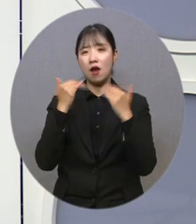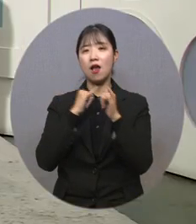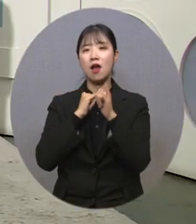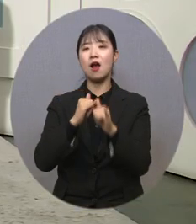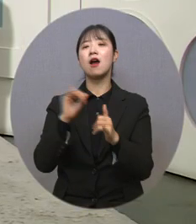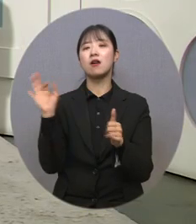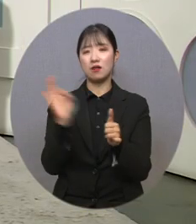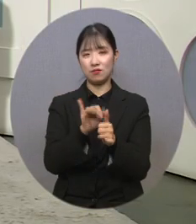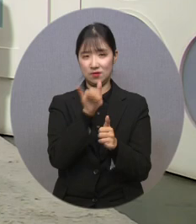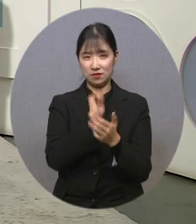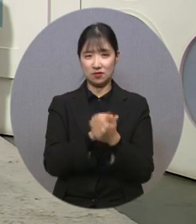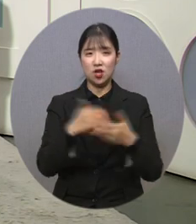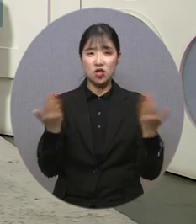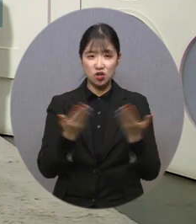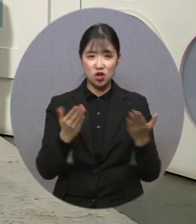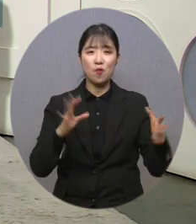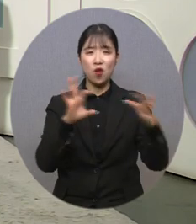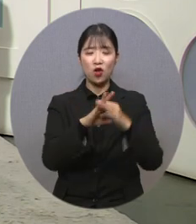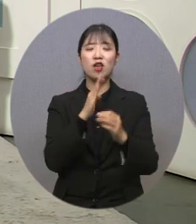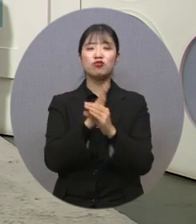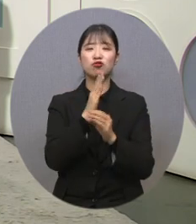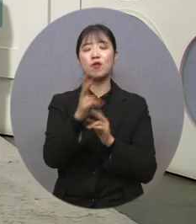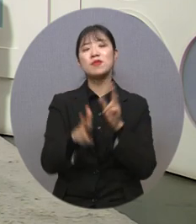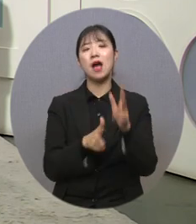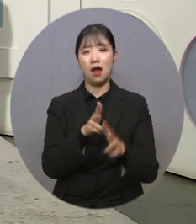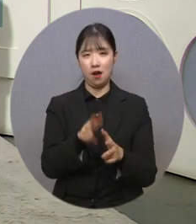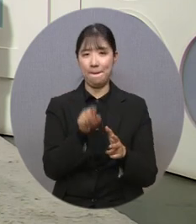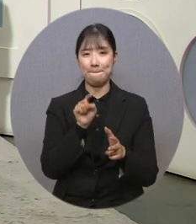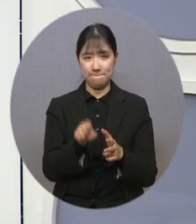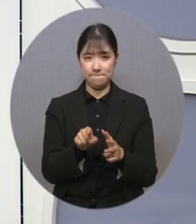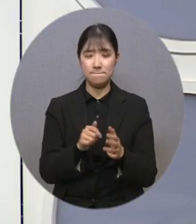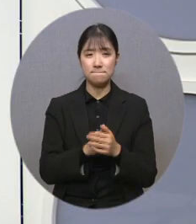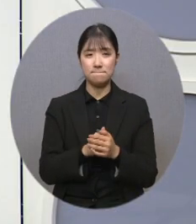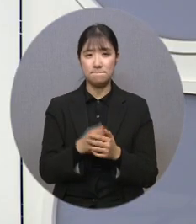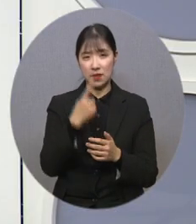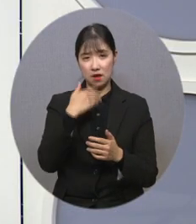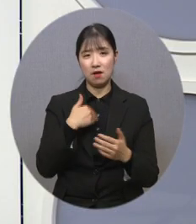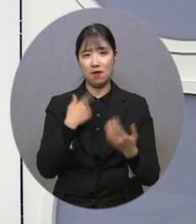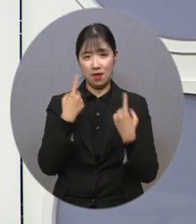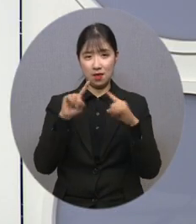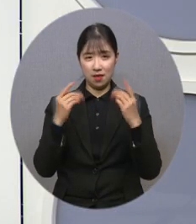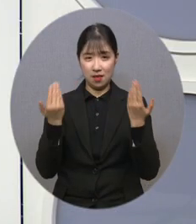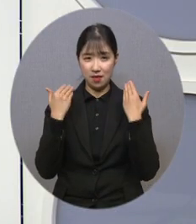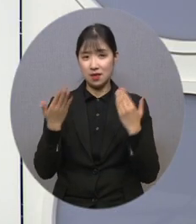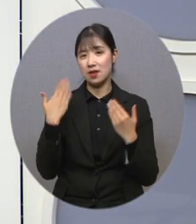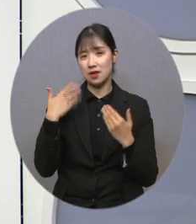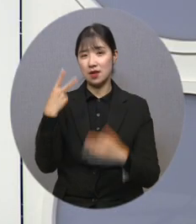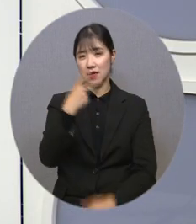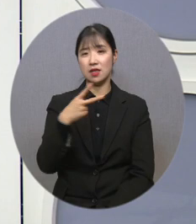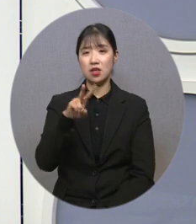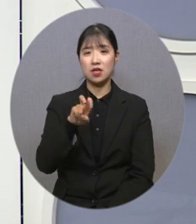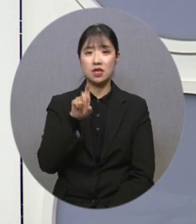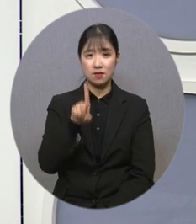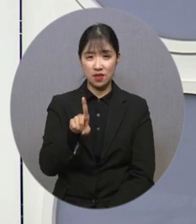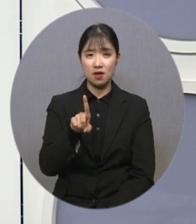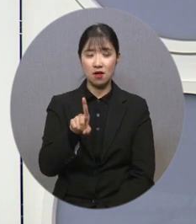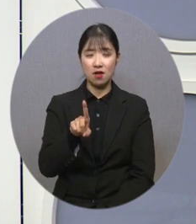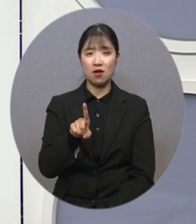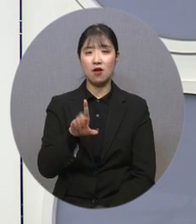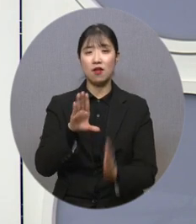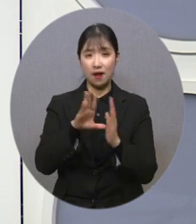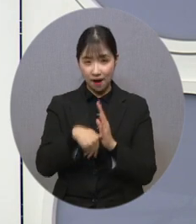이제 취업 연계 중점 사업이라는 걸 예, 하고 있는데 예. 저희 대학이 지난 2021년에